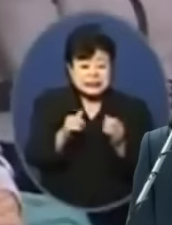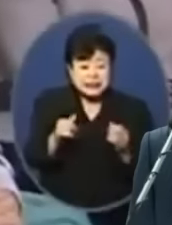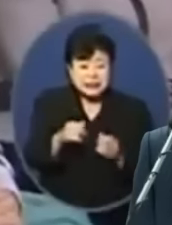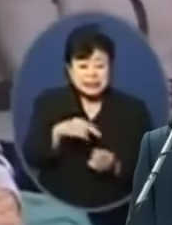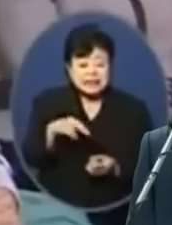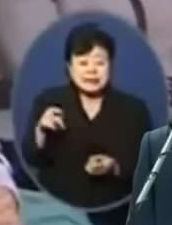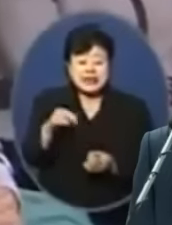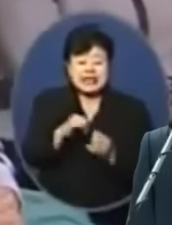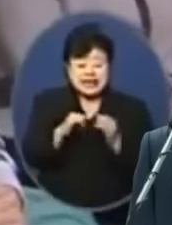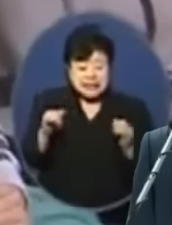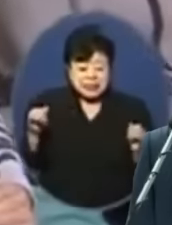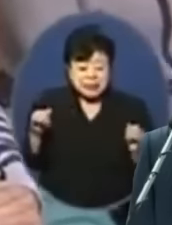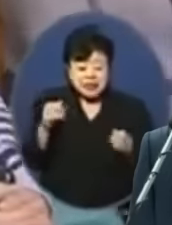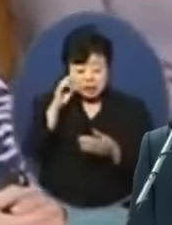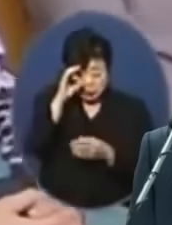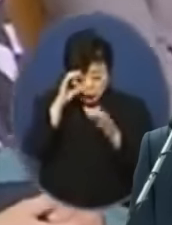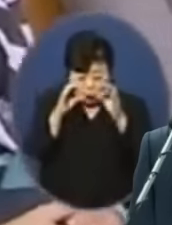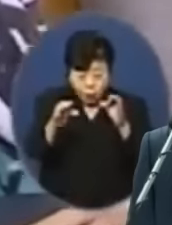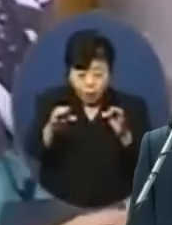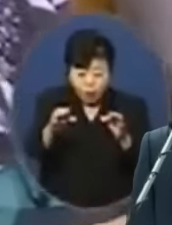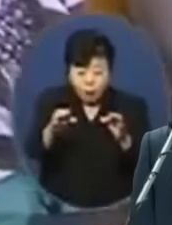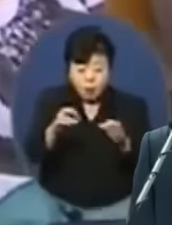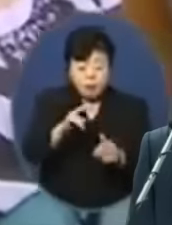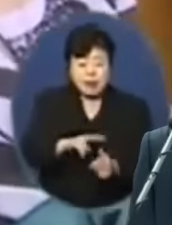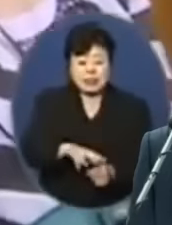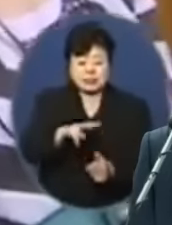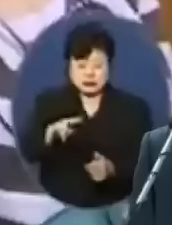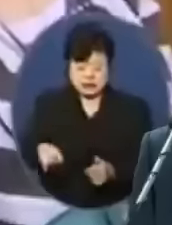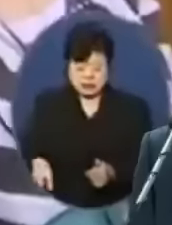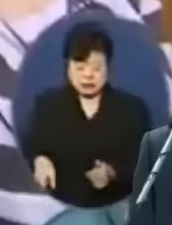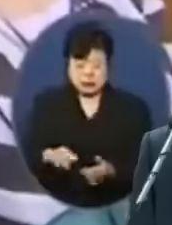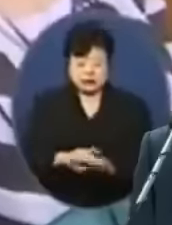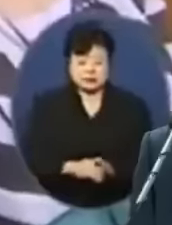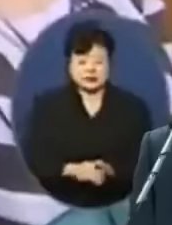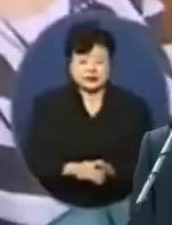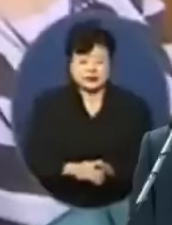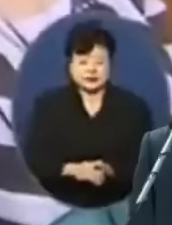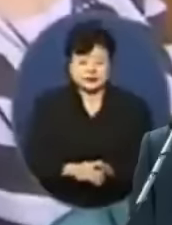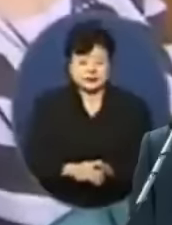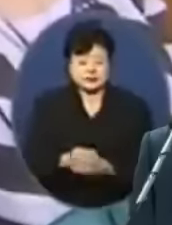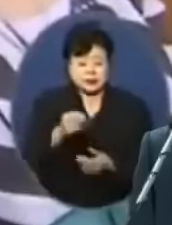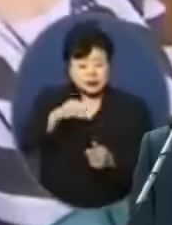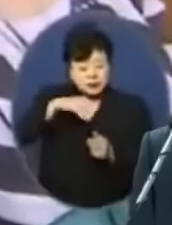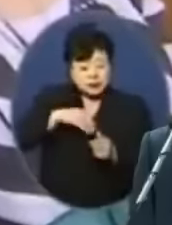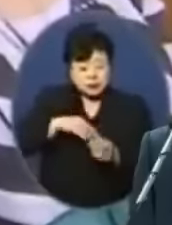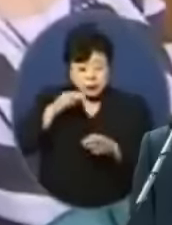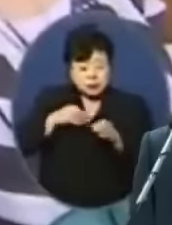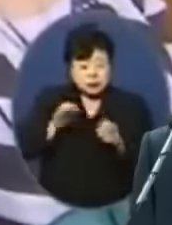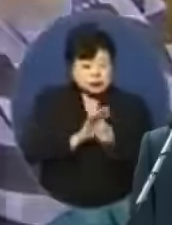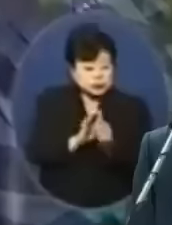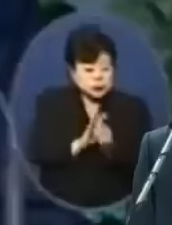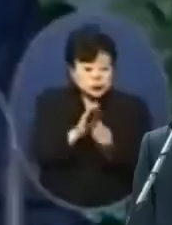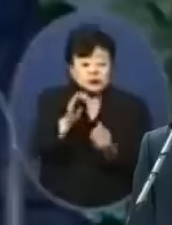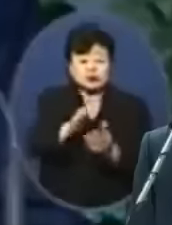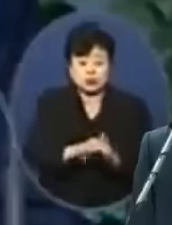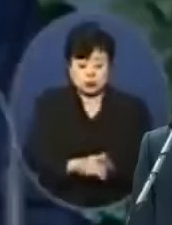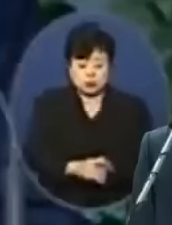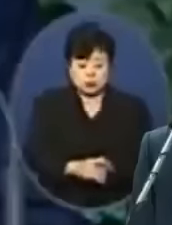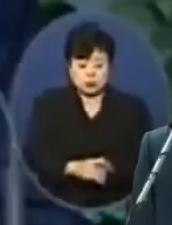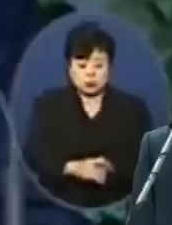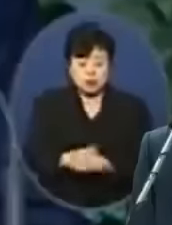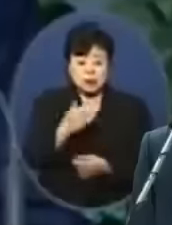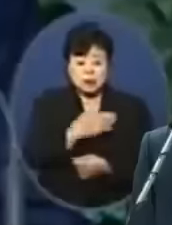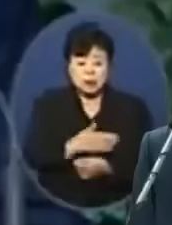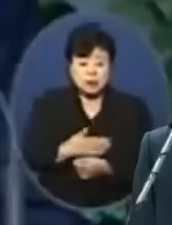사마리아인이 그곳에 왔다가 보고 자기 말에서 내려서 기름과 포도주를 상체에 붓고